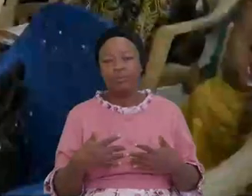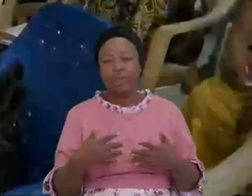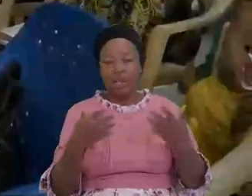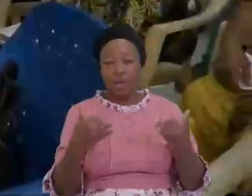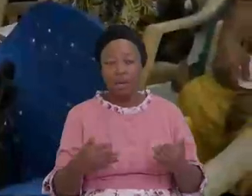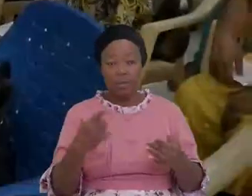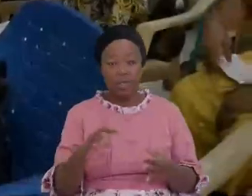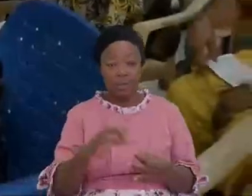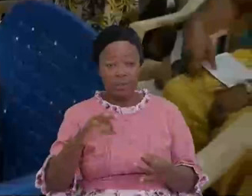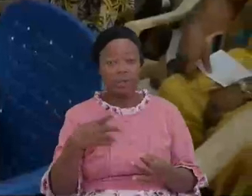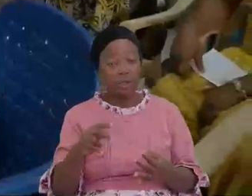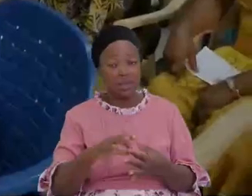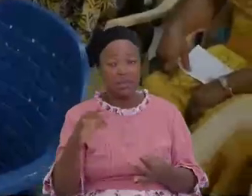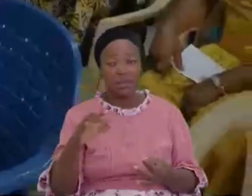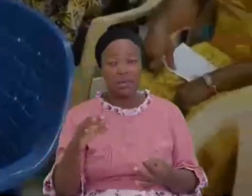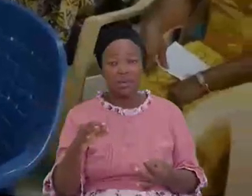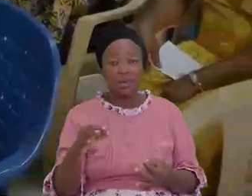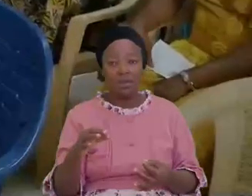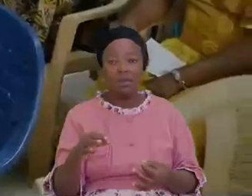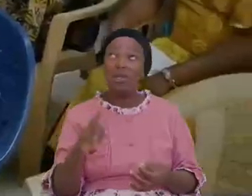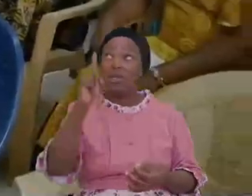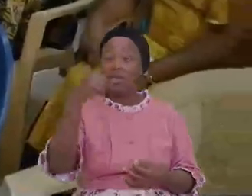Maintenant, l'esprit.